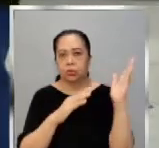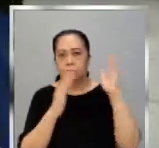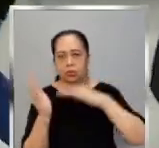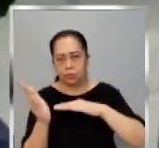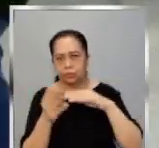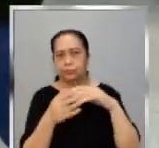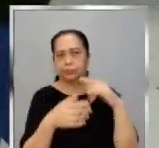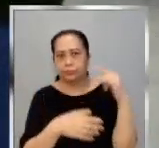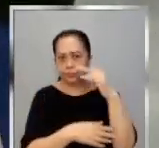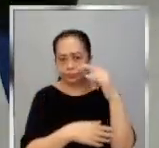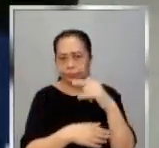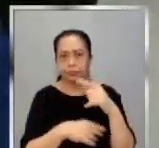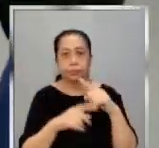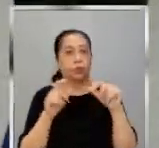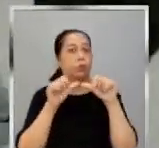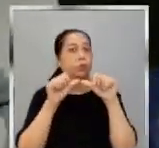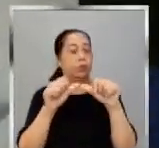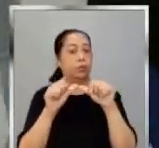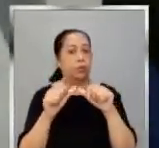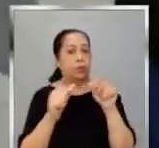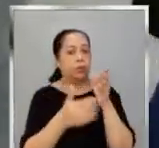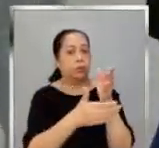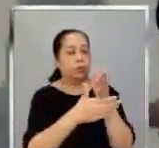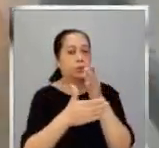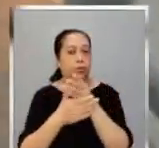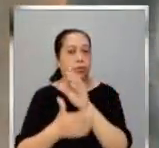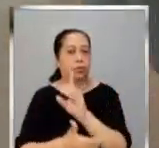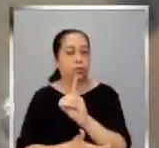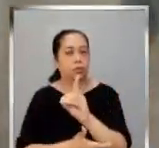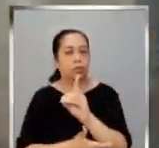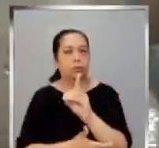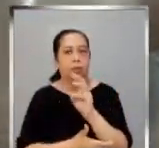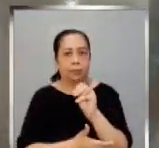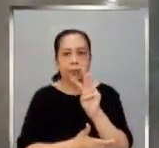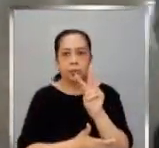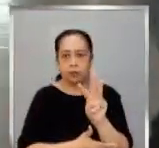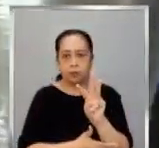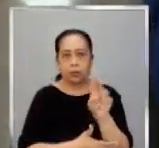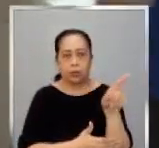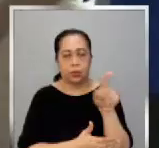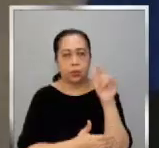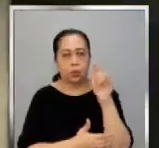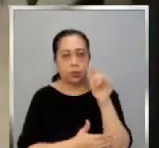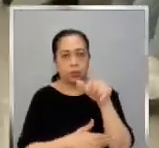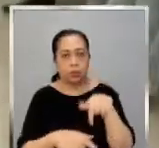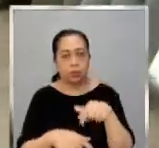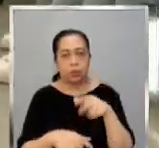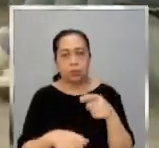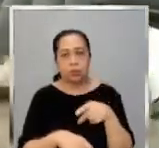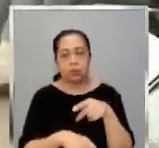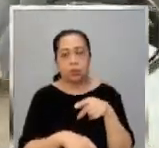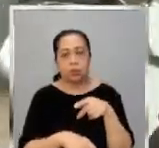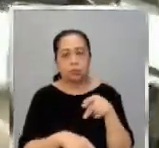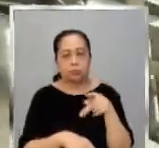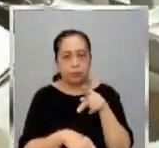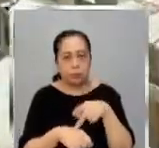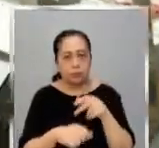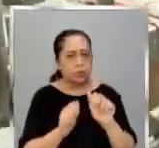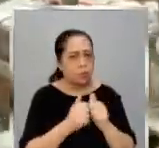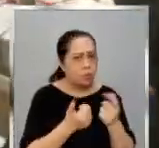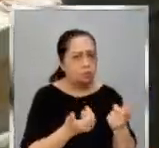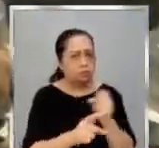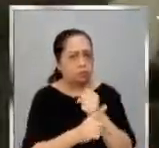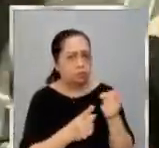Samantala, tuloy-tuloy ang pag-iikot ng Department of Migrant Workers sa mga paliparan dito sa bansa para kumustahin ang sitwasyon